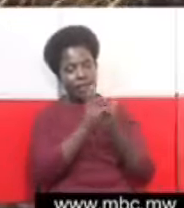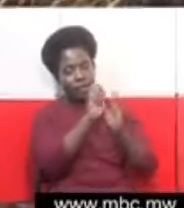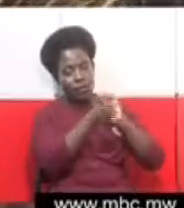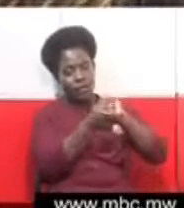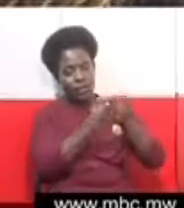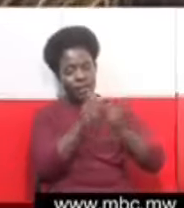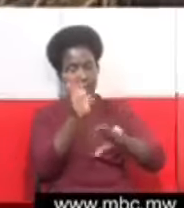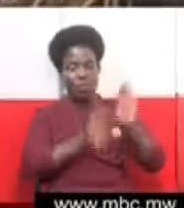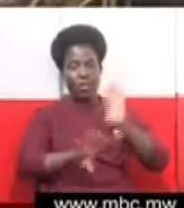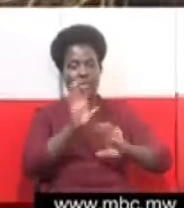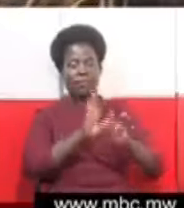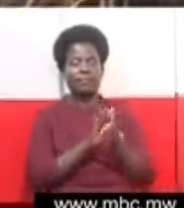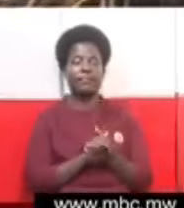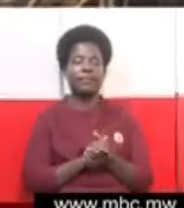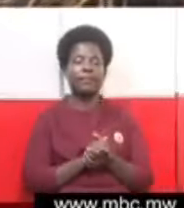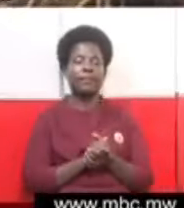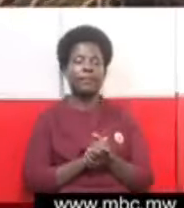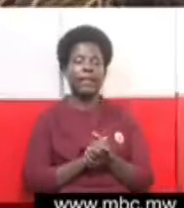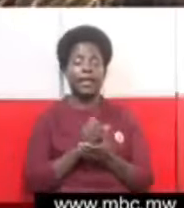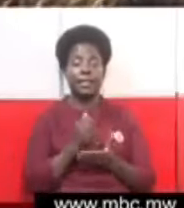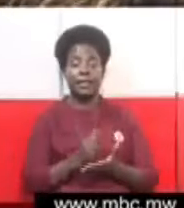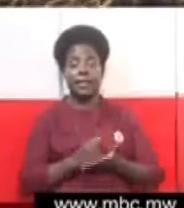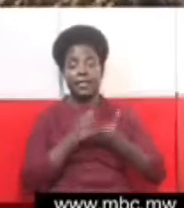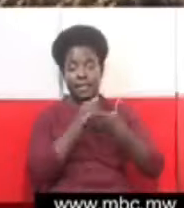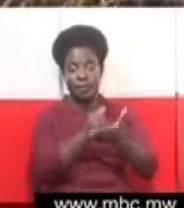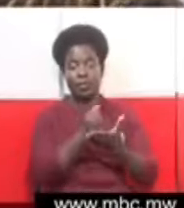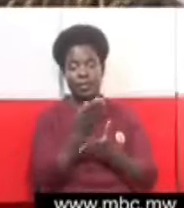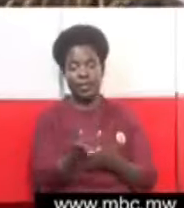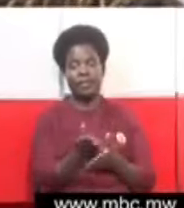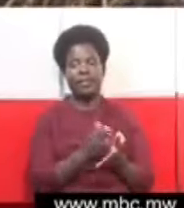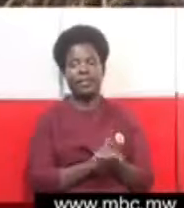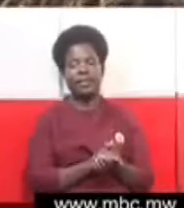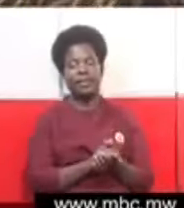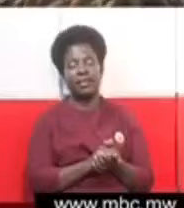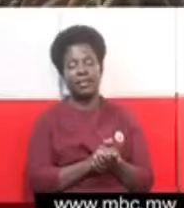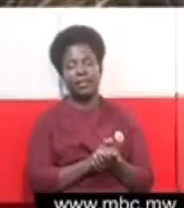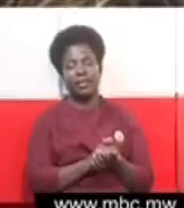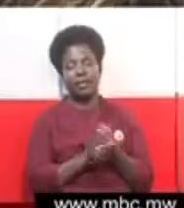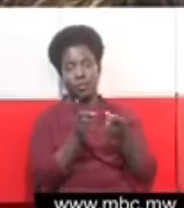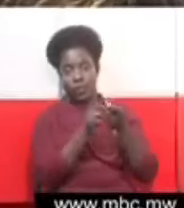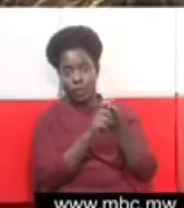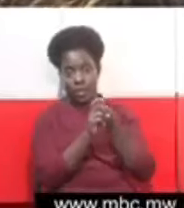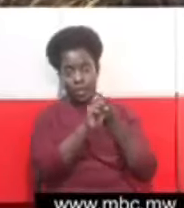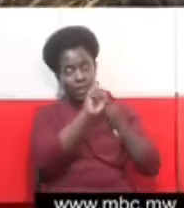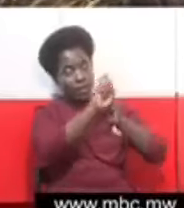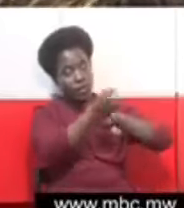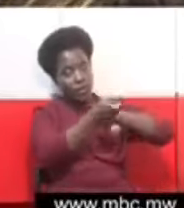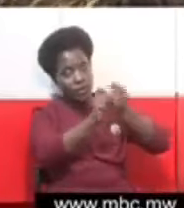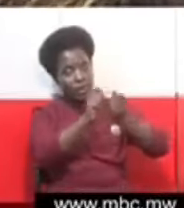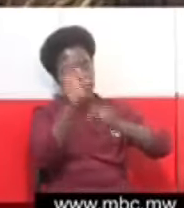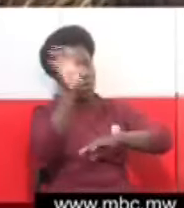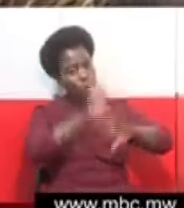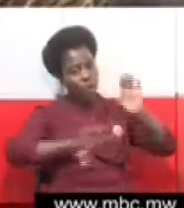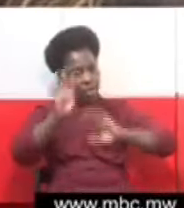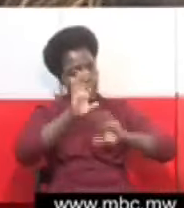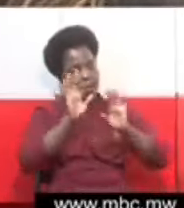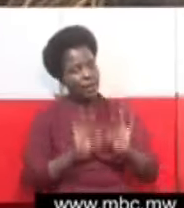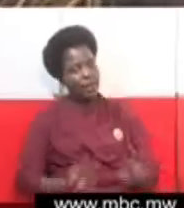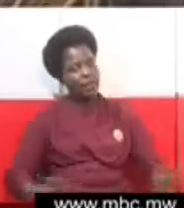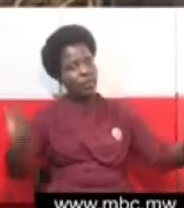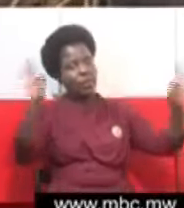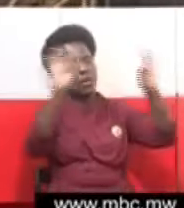nyengo. Thandizo limeneli la kukhaniza kusintha kwa nyengo ndilofunikira kwambiri kuno ku Malawi.